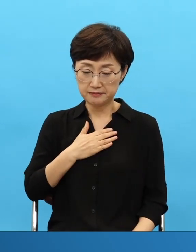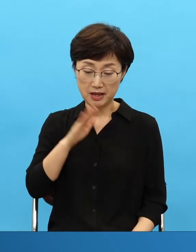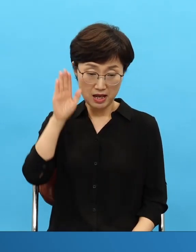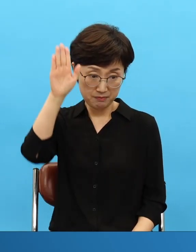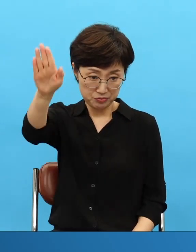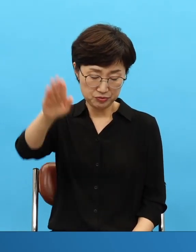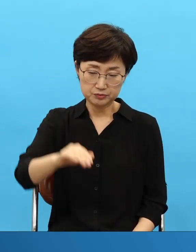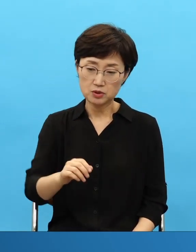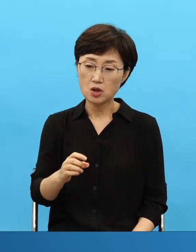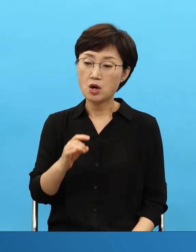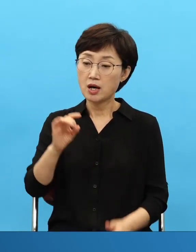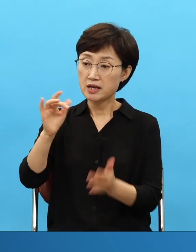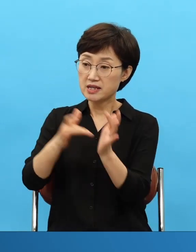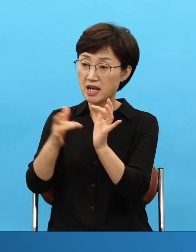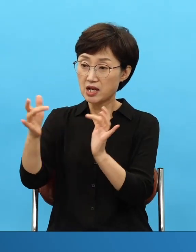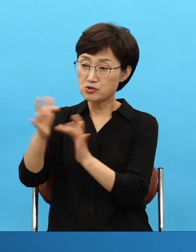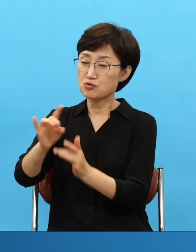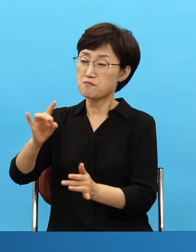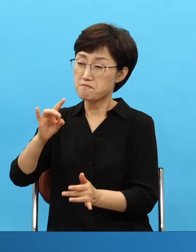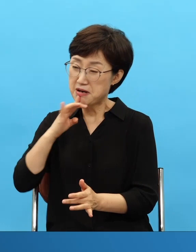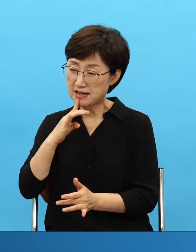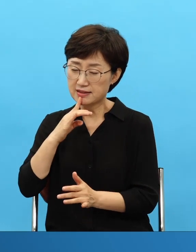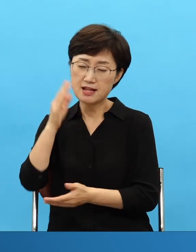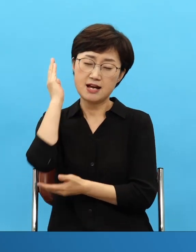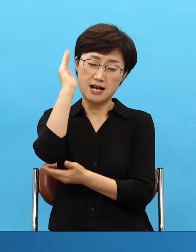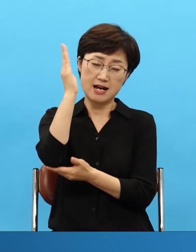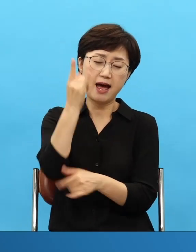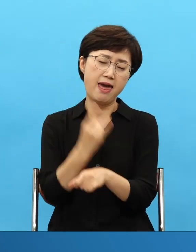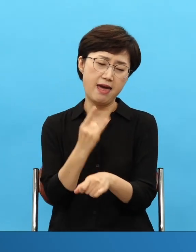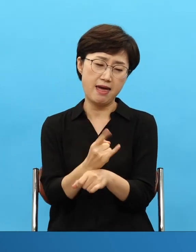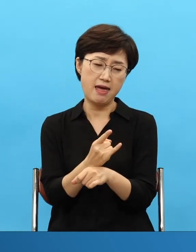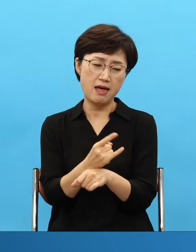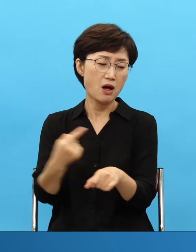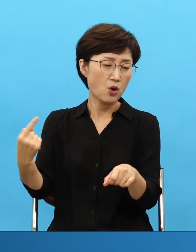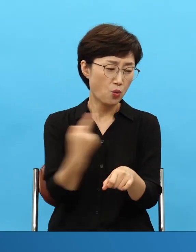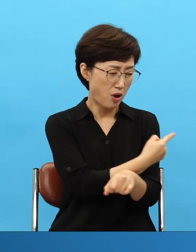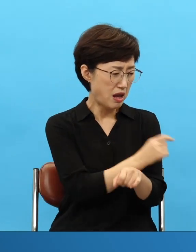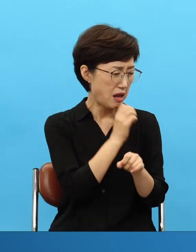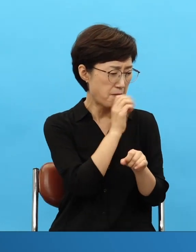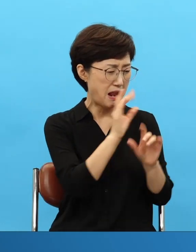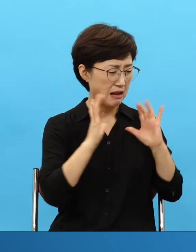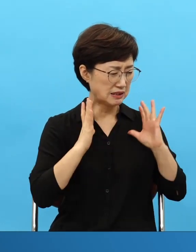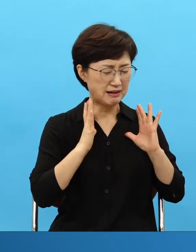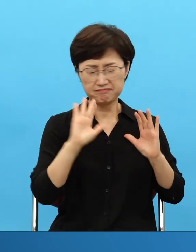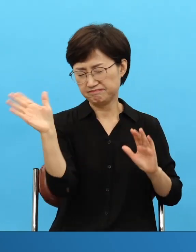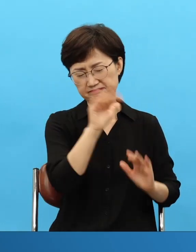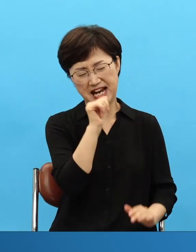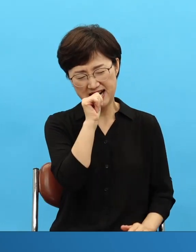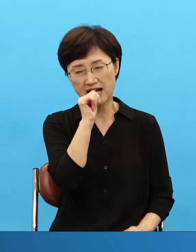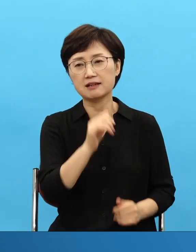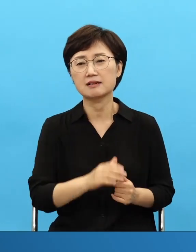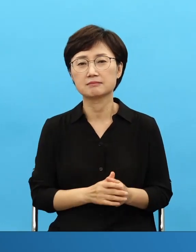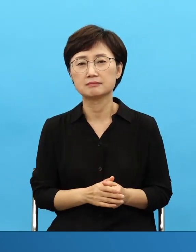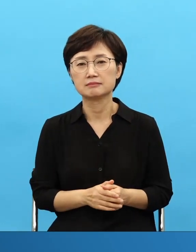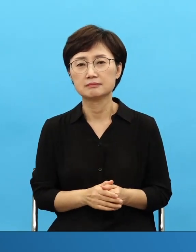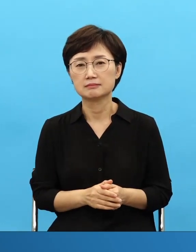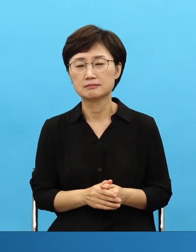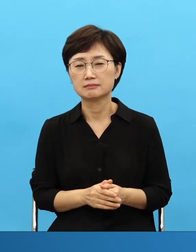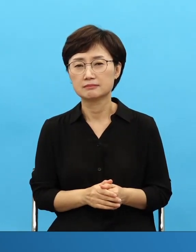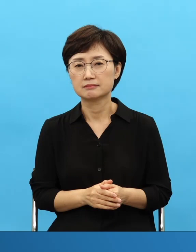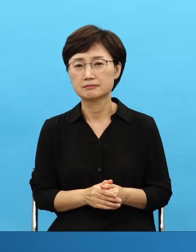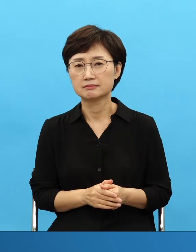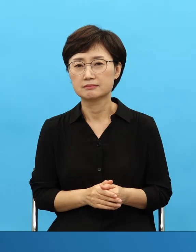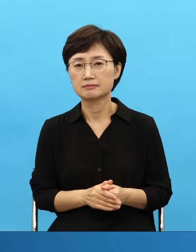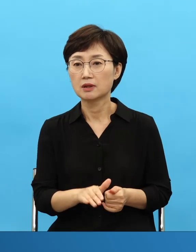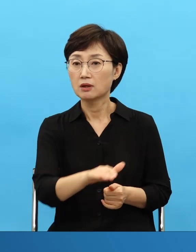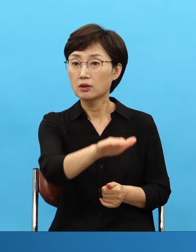And we see this and we'll hear of this more in the second service today. But that's why Paul confesses, I will speak of Christ and only the gospel alone. 여러분의